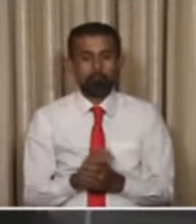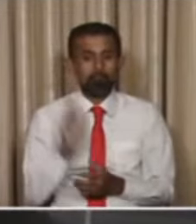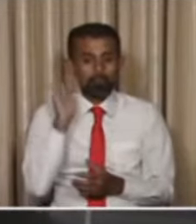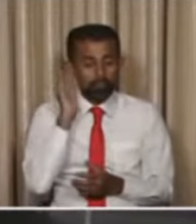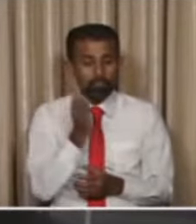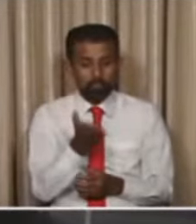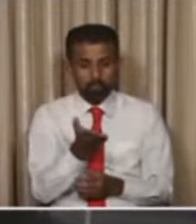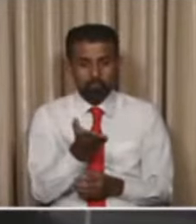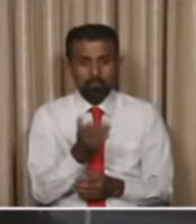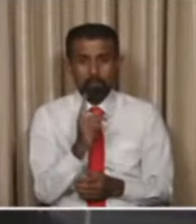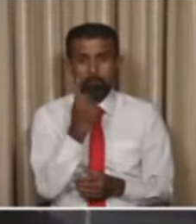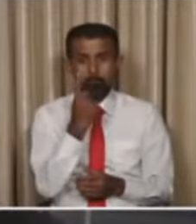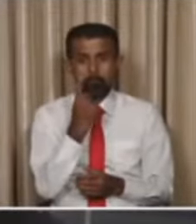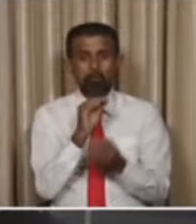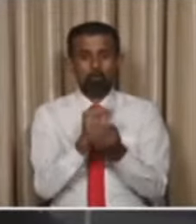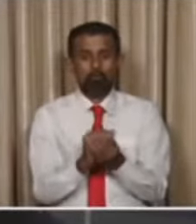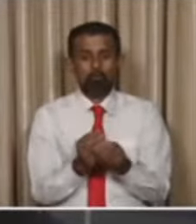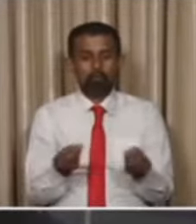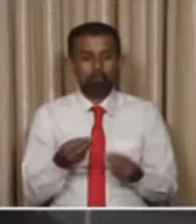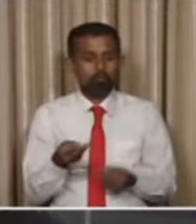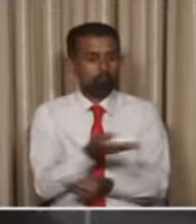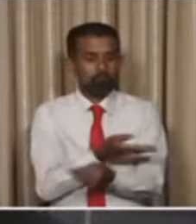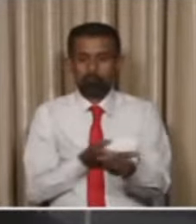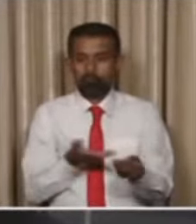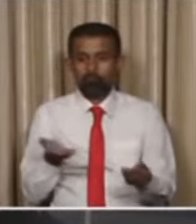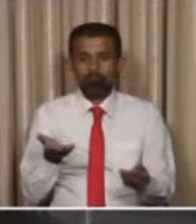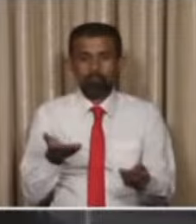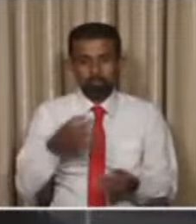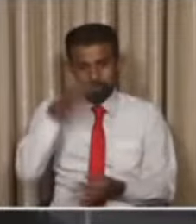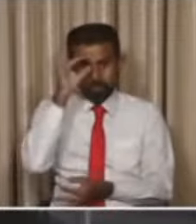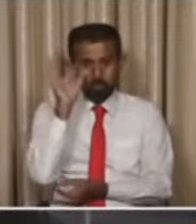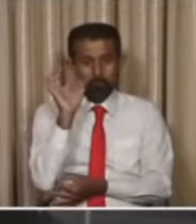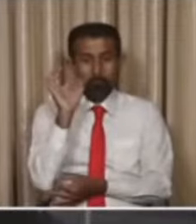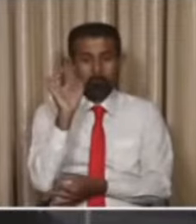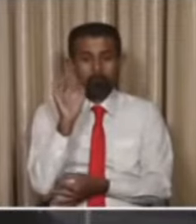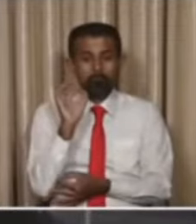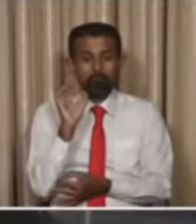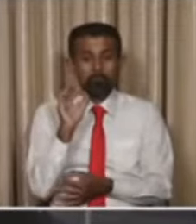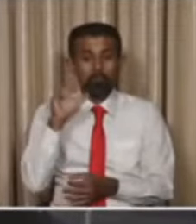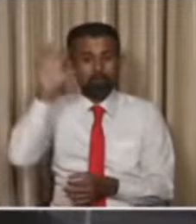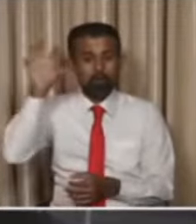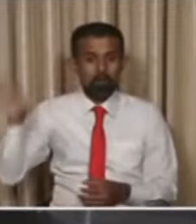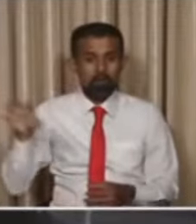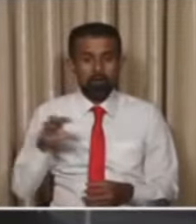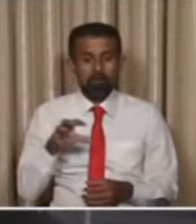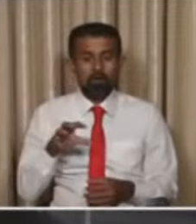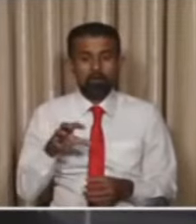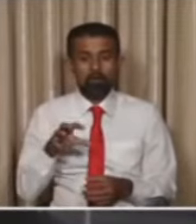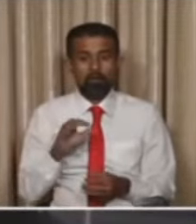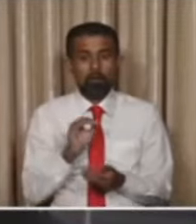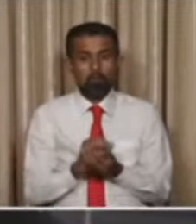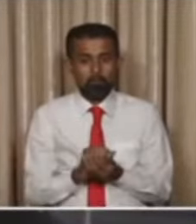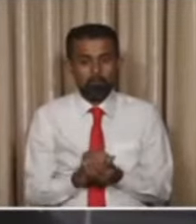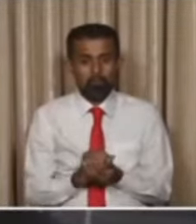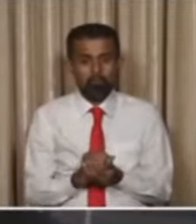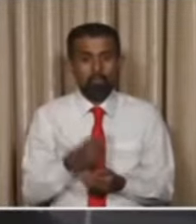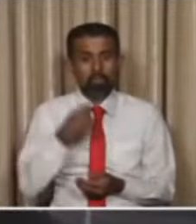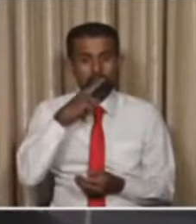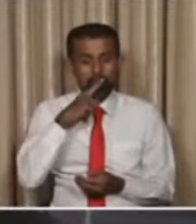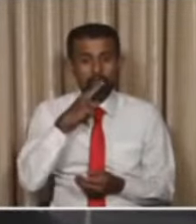එතුමාට පළමුව රැකවරණය ගන්න වටේටම තිබුණු සිංහල බෞද්ධ රටවල් විශාල ප්‍රමාණයක් තිබුණා. එතුමාට